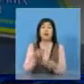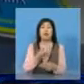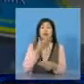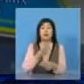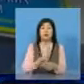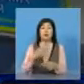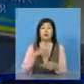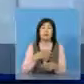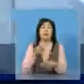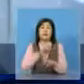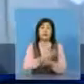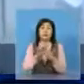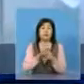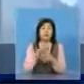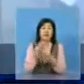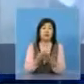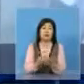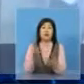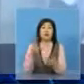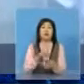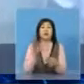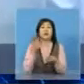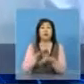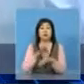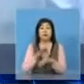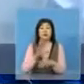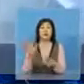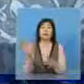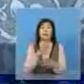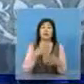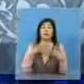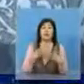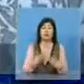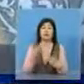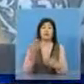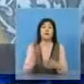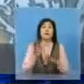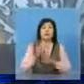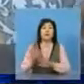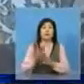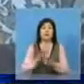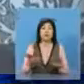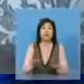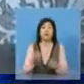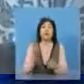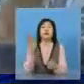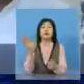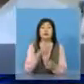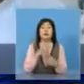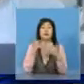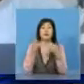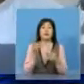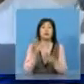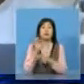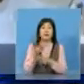осында емделіп жатқан өзге де науқастарының жағдайын білу үшін денсаулық сақтау вице-министрі Қамалжан Надыров та арнайы барды.